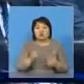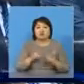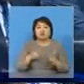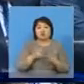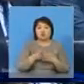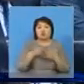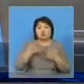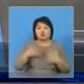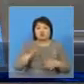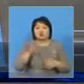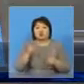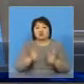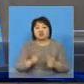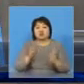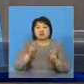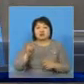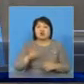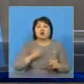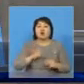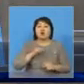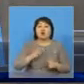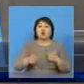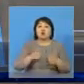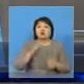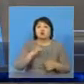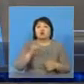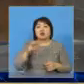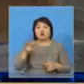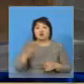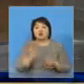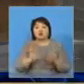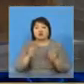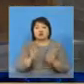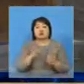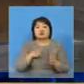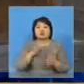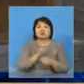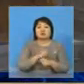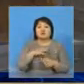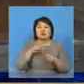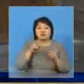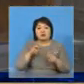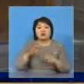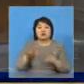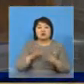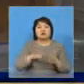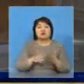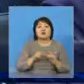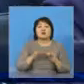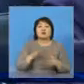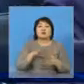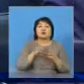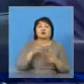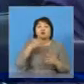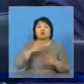вплоть до освобождения должности ответственных специалистов. Руководитель аппарата Нуржауган Калаов кратко остановился на проведенном анализе исполнения плана мероприятий по итогам